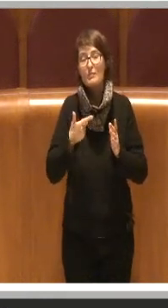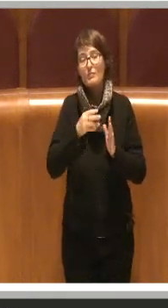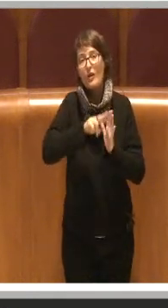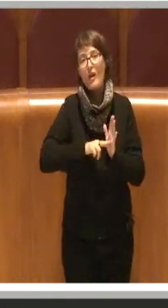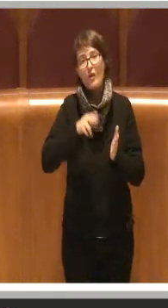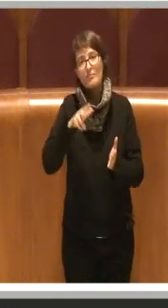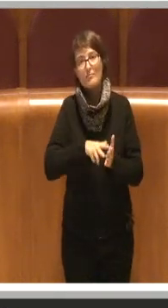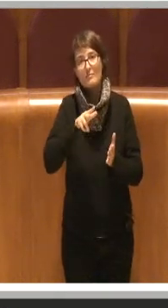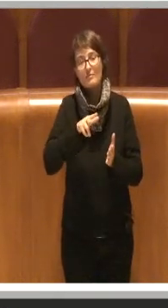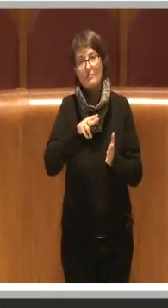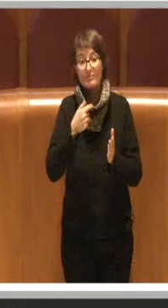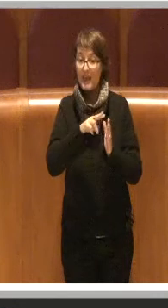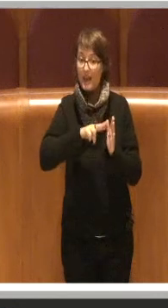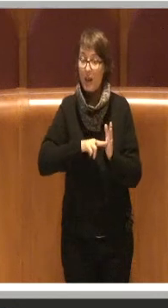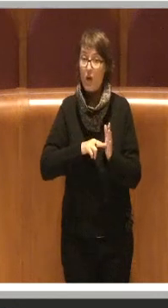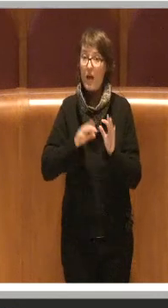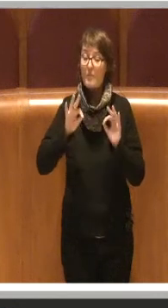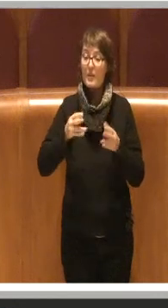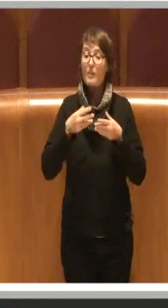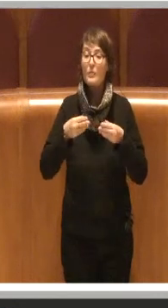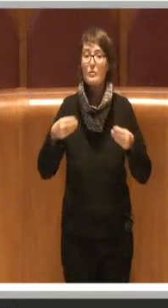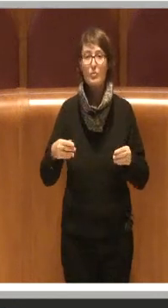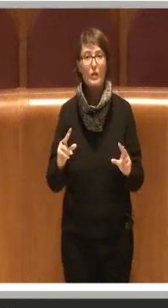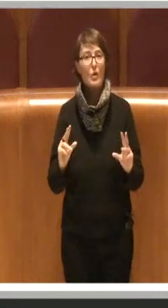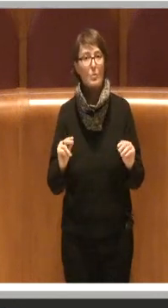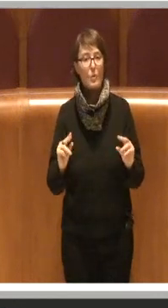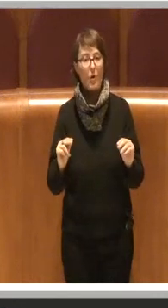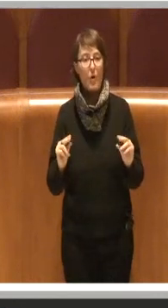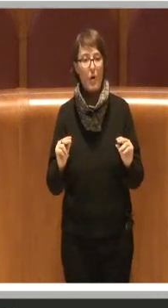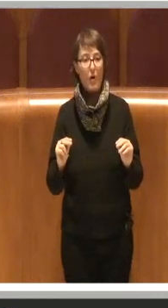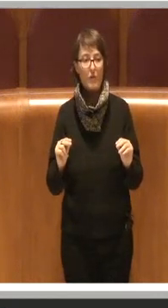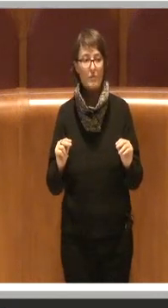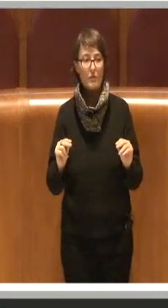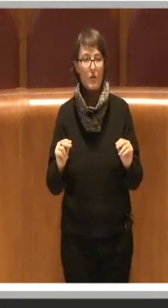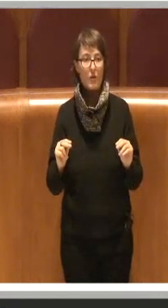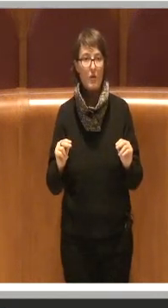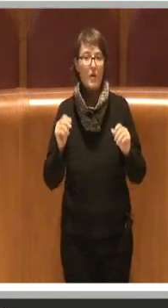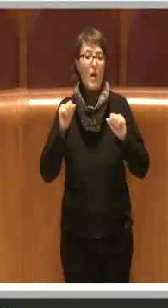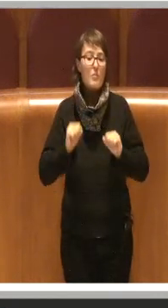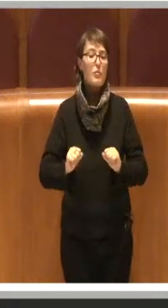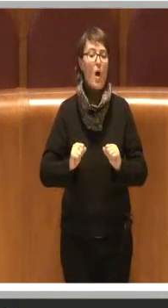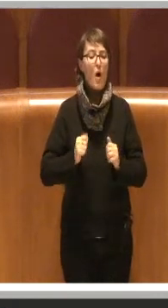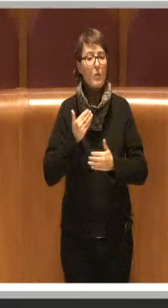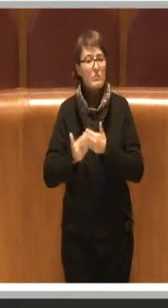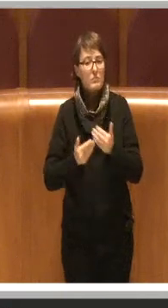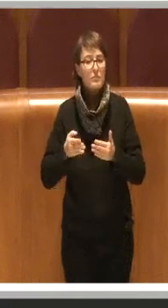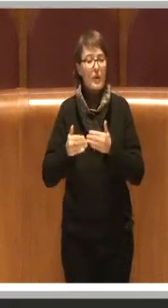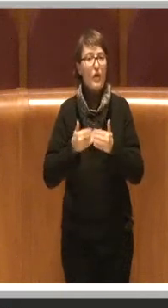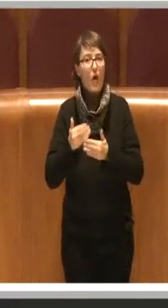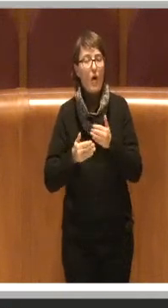nuovo strumento innovativo che si può regolare nel suo percorso futuro. Grazie.